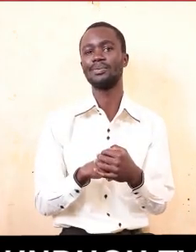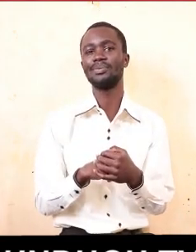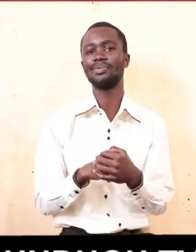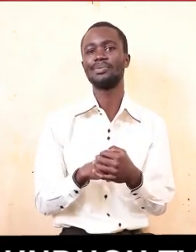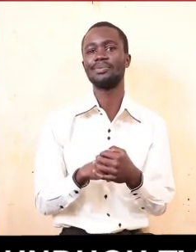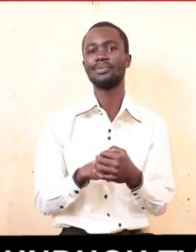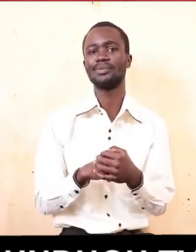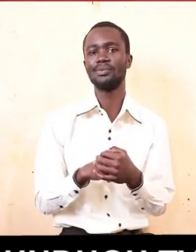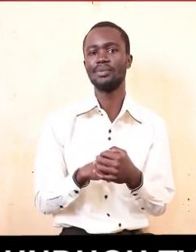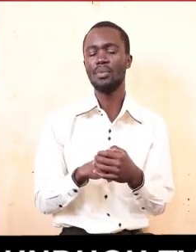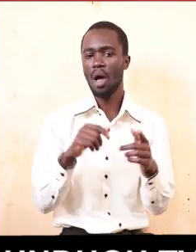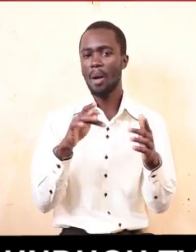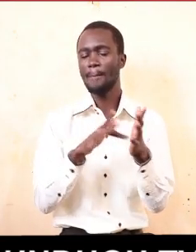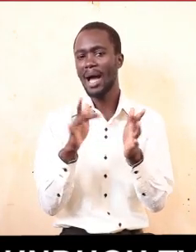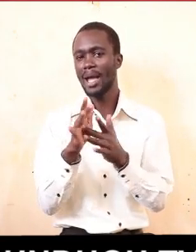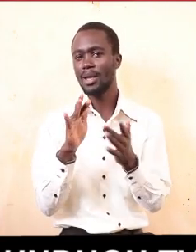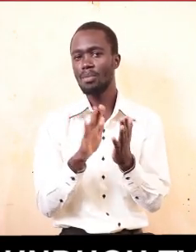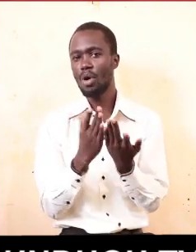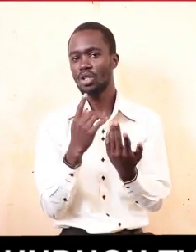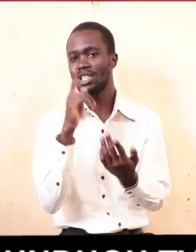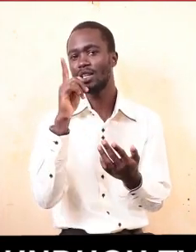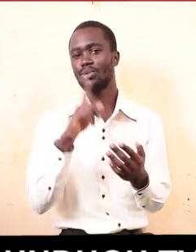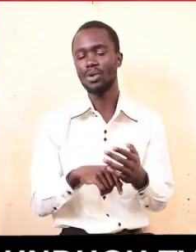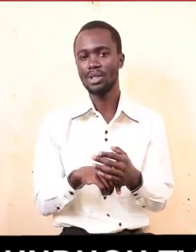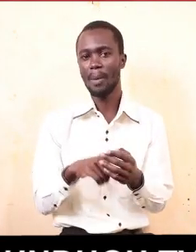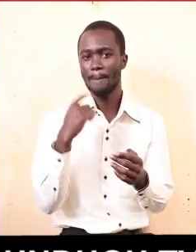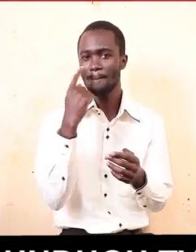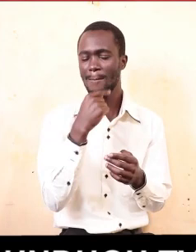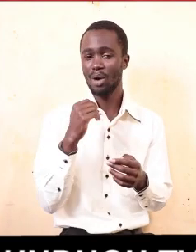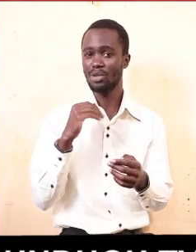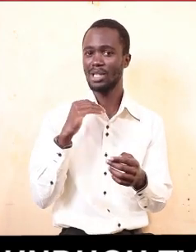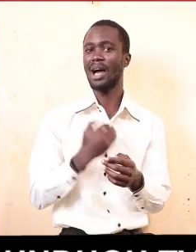tunasema, nimesoma ya kwamba vinywa vyetu